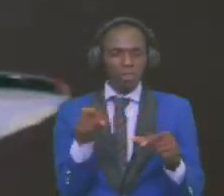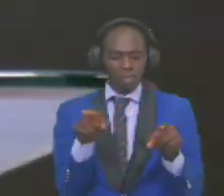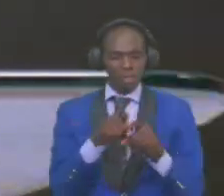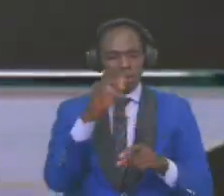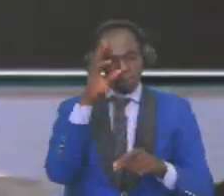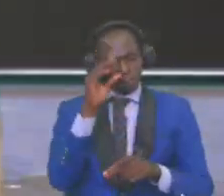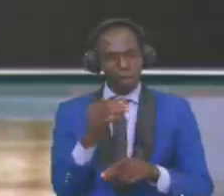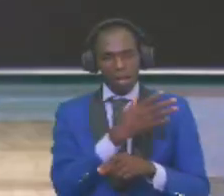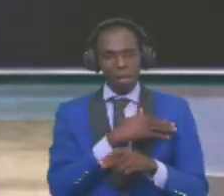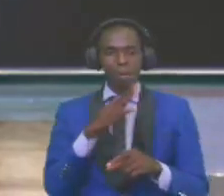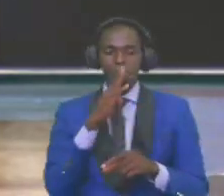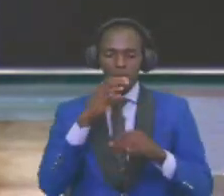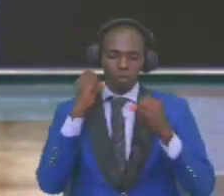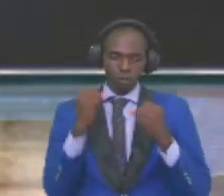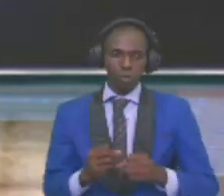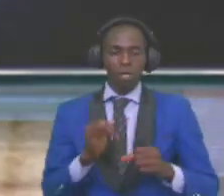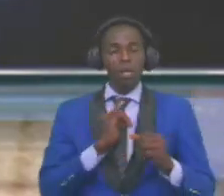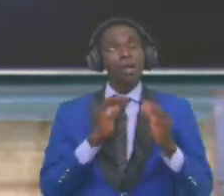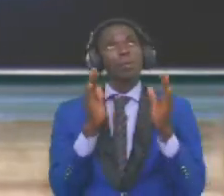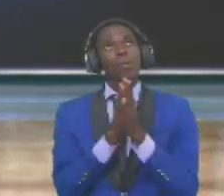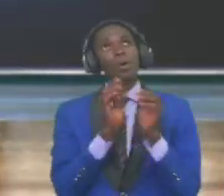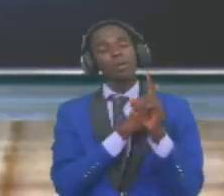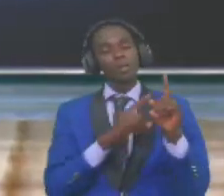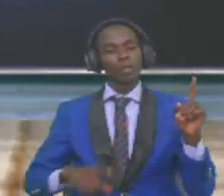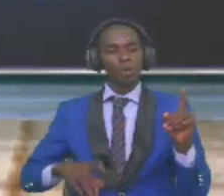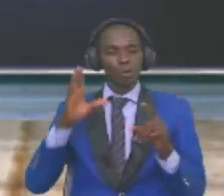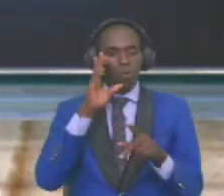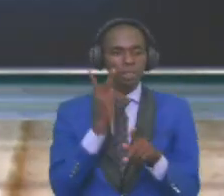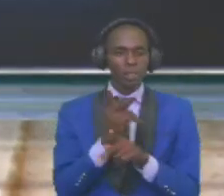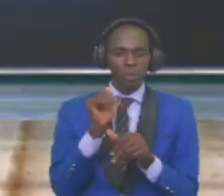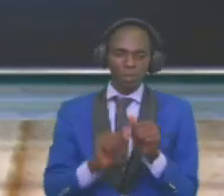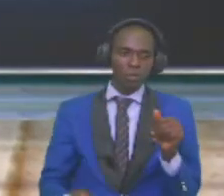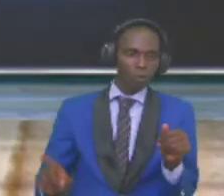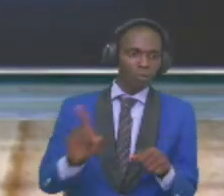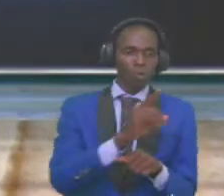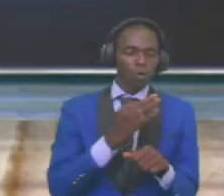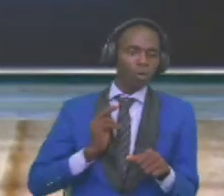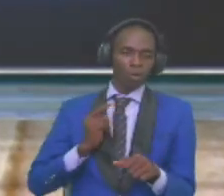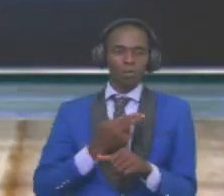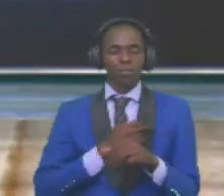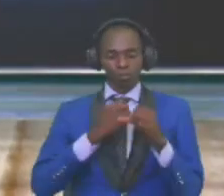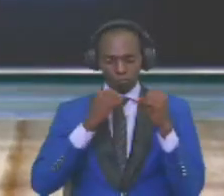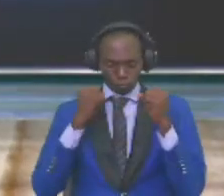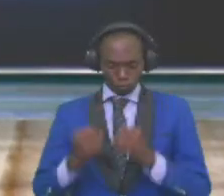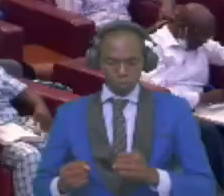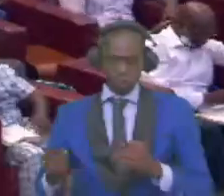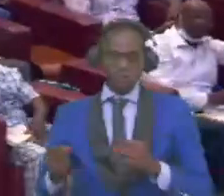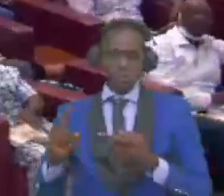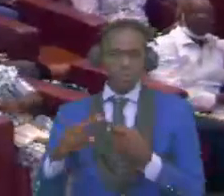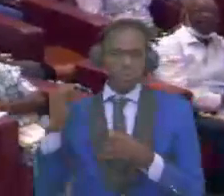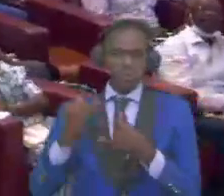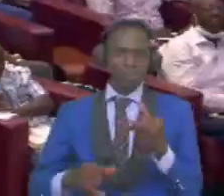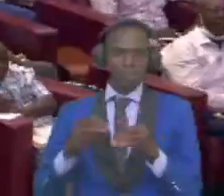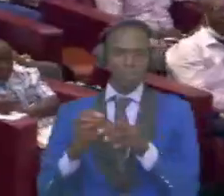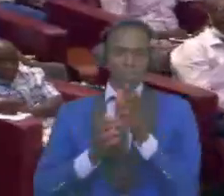un homme est très fort je prie que le seigneur regarder chaque fin de nous font au nom